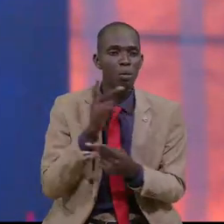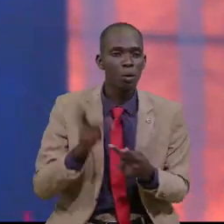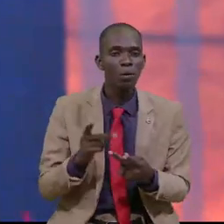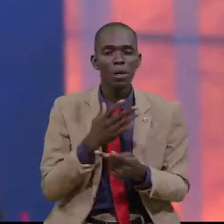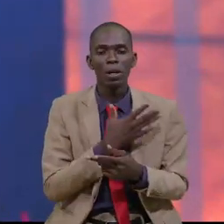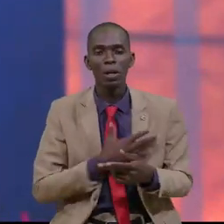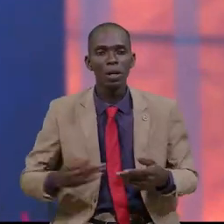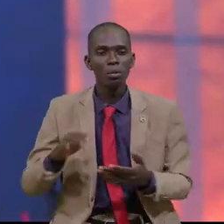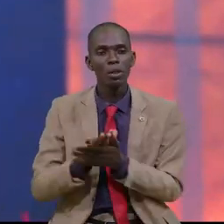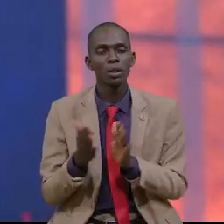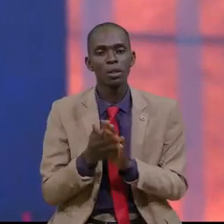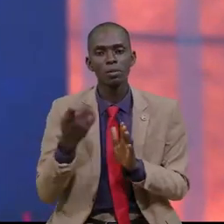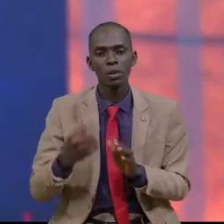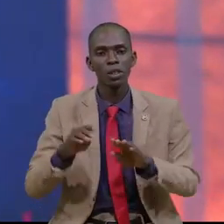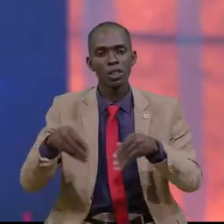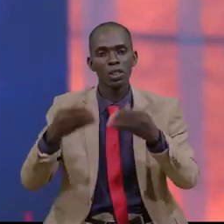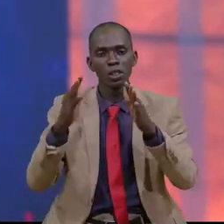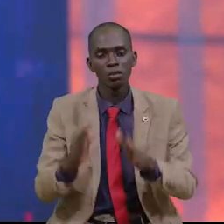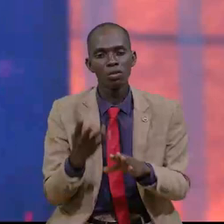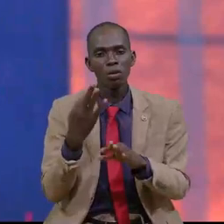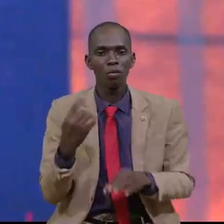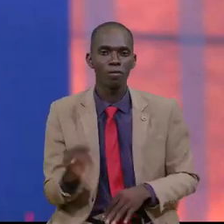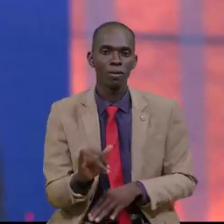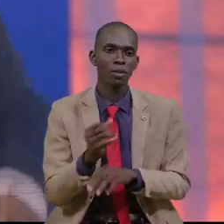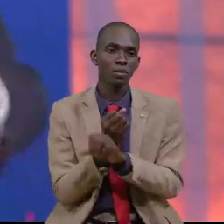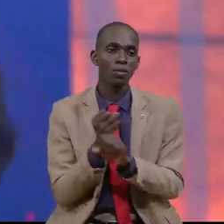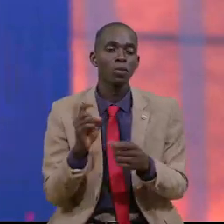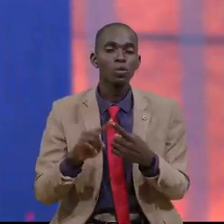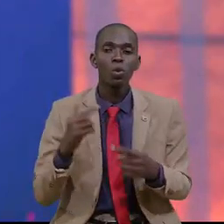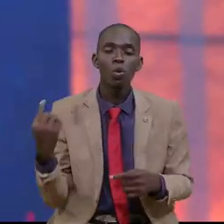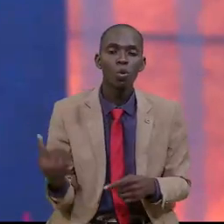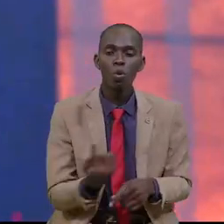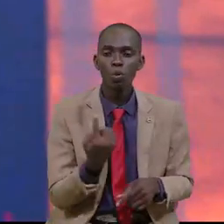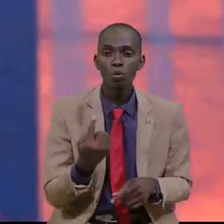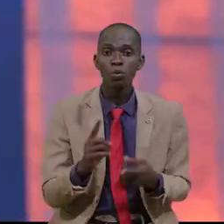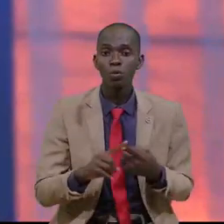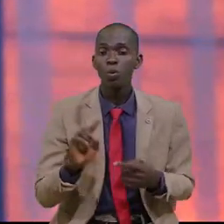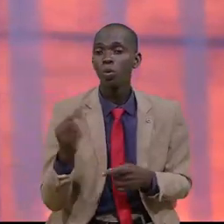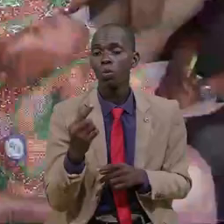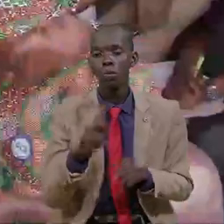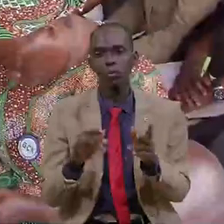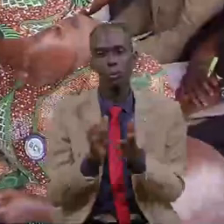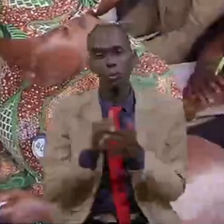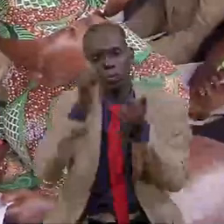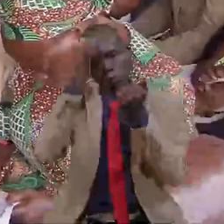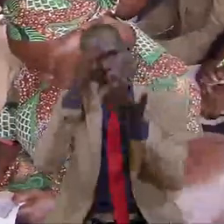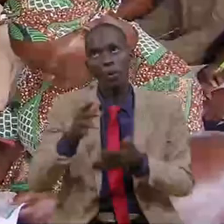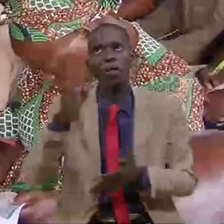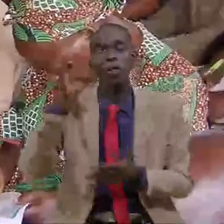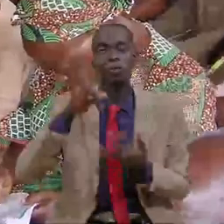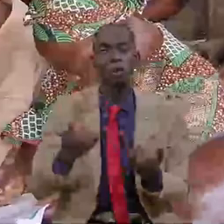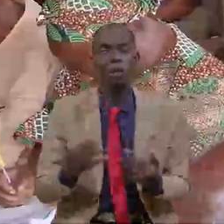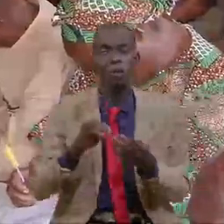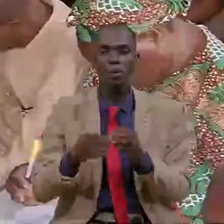devenu l'auteur d'un salut éternel seulement pour tous ceux qui lui obéissent. Deuxième élément